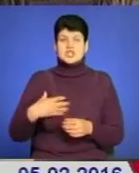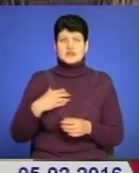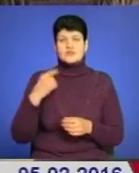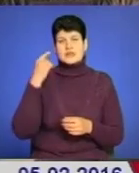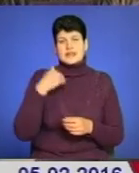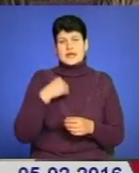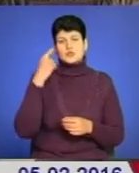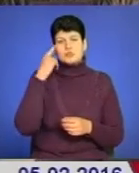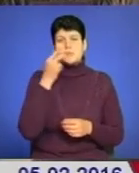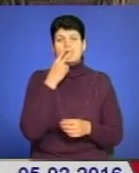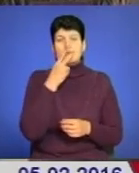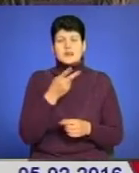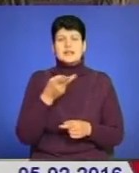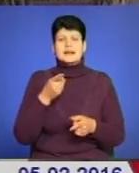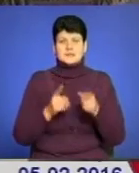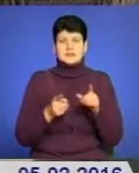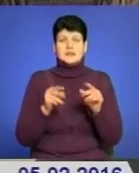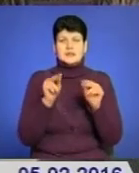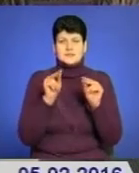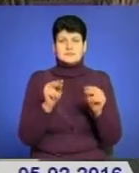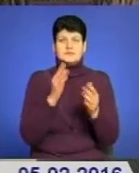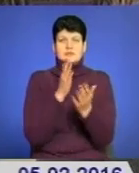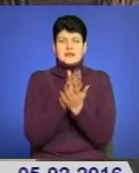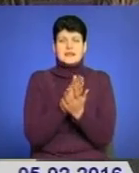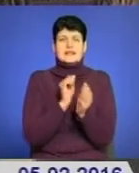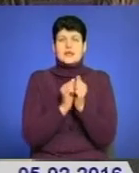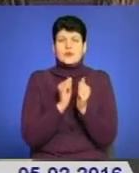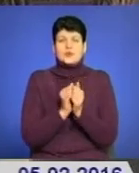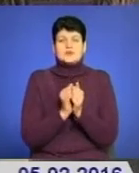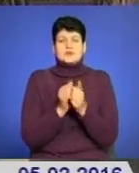побачимо, як воно справді є. Не кожен з нас володіє, насправді ніхто не володіє повною інформацією.